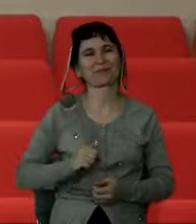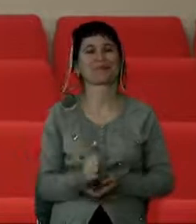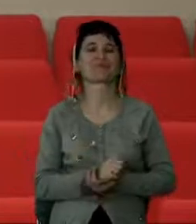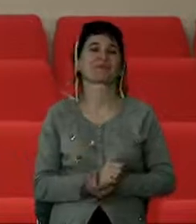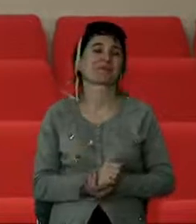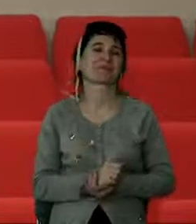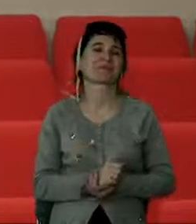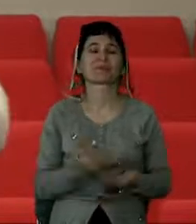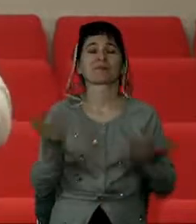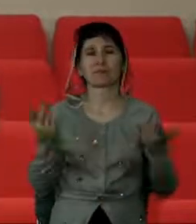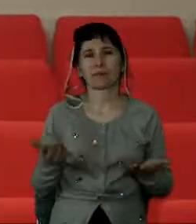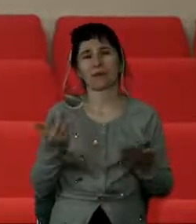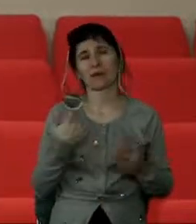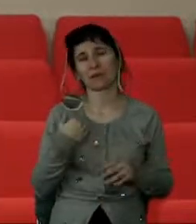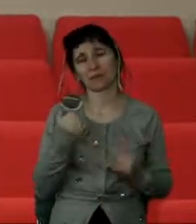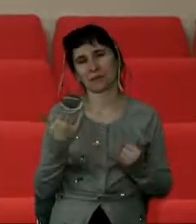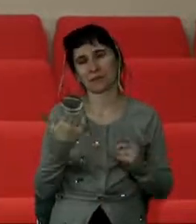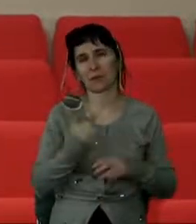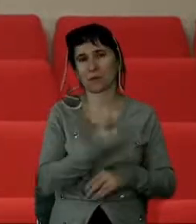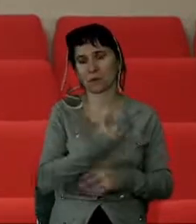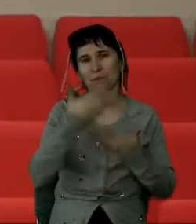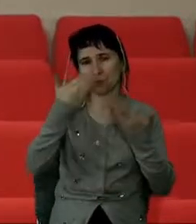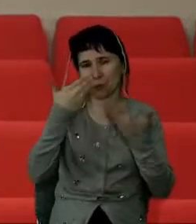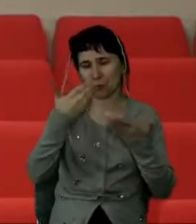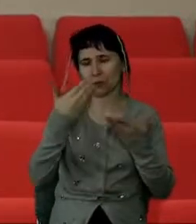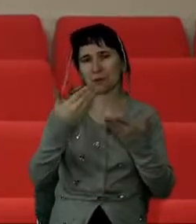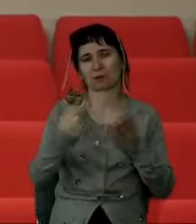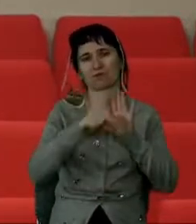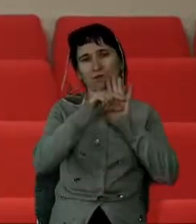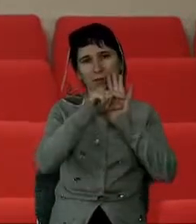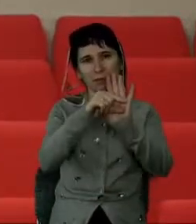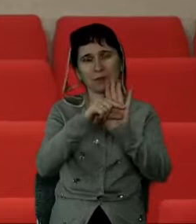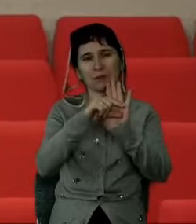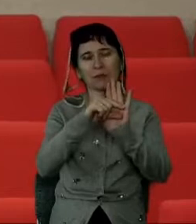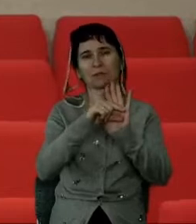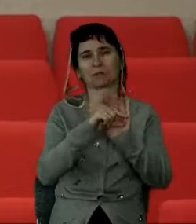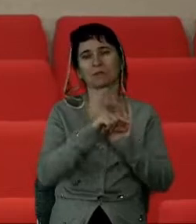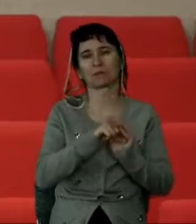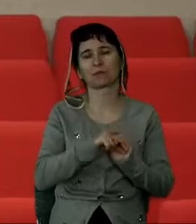Перед тим, як буду проповідувати, бажаю зачитати один віршик.